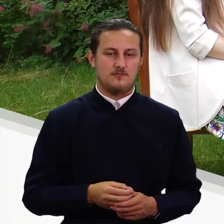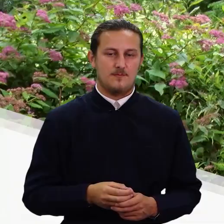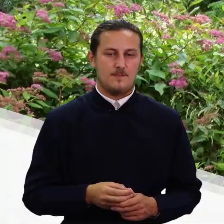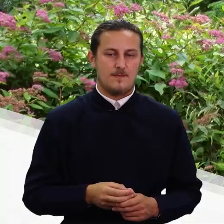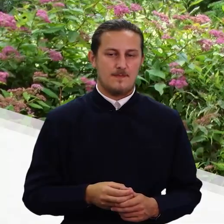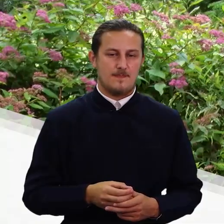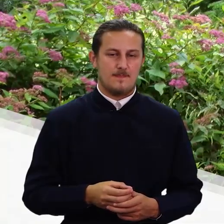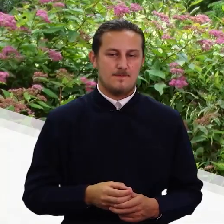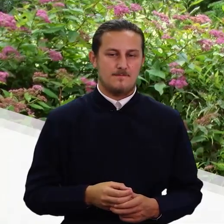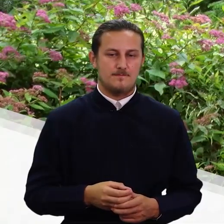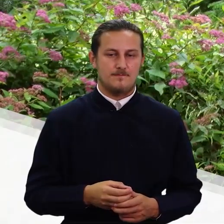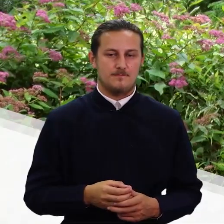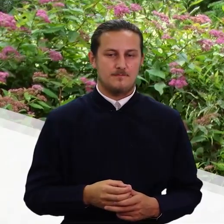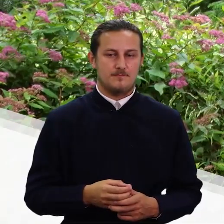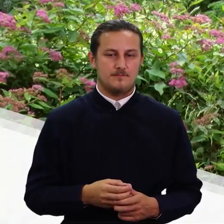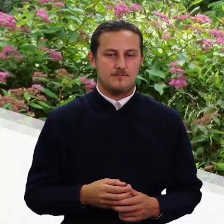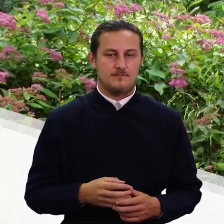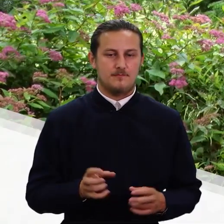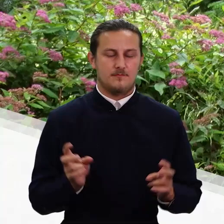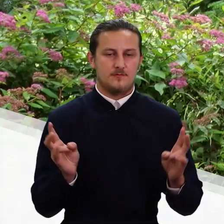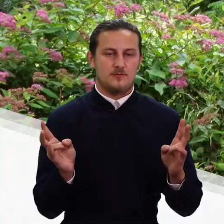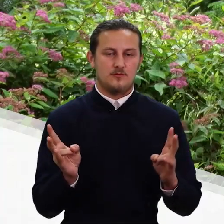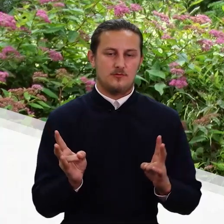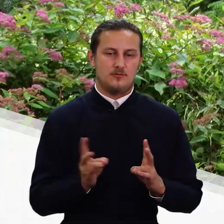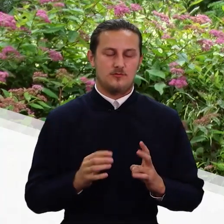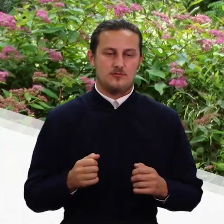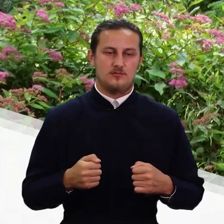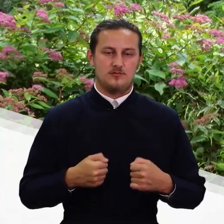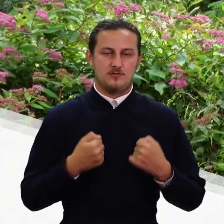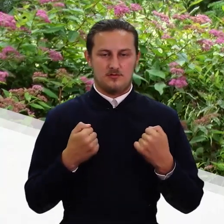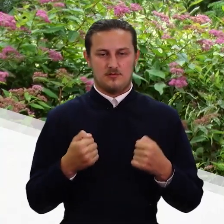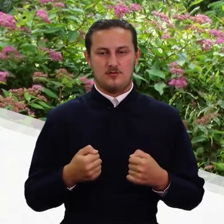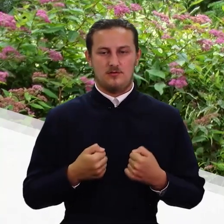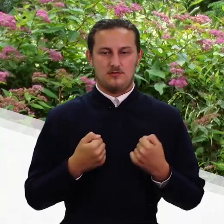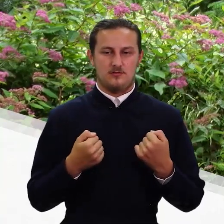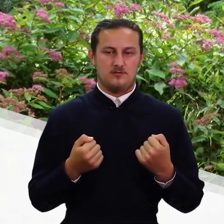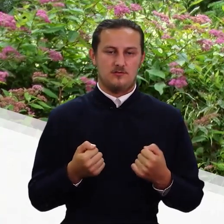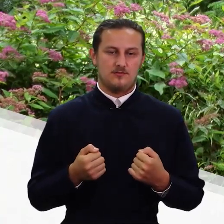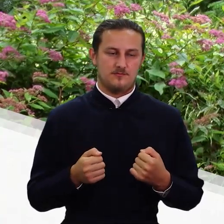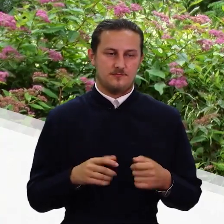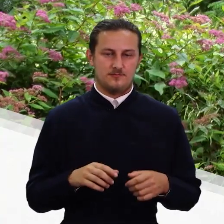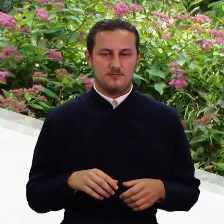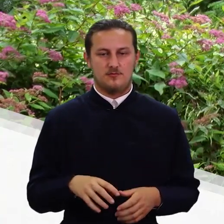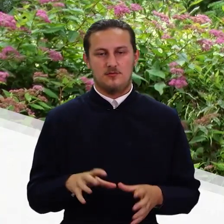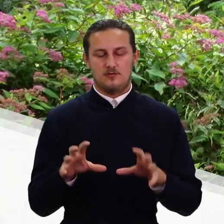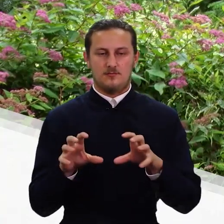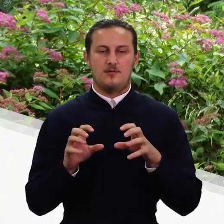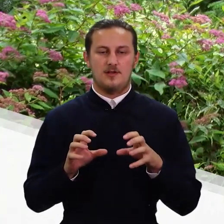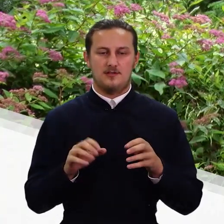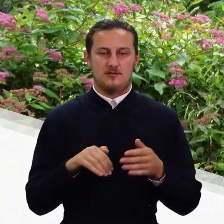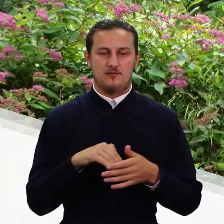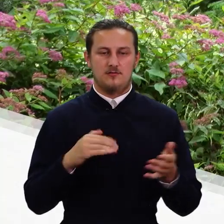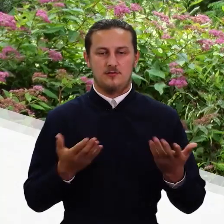мінімум. Старатися, знову ж таки, повертаємося до попередньої тези, брати з його